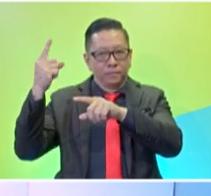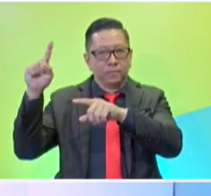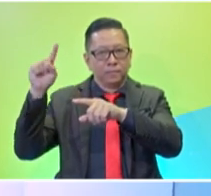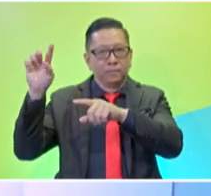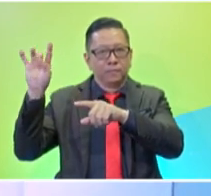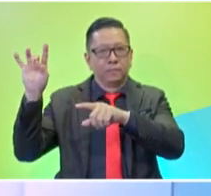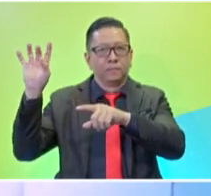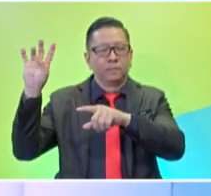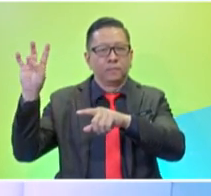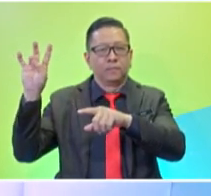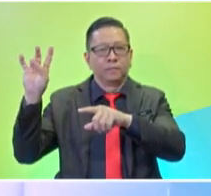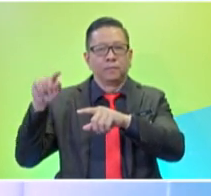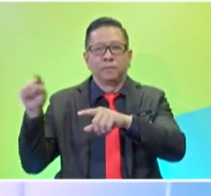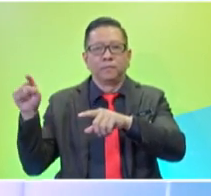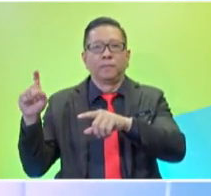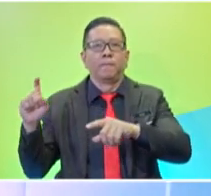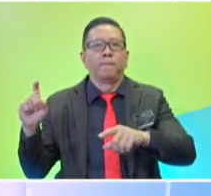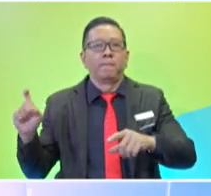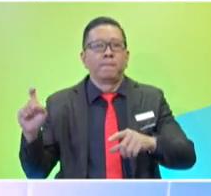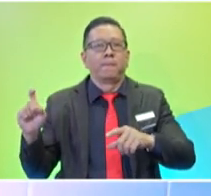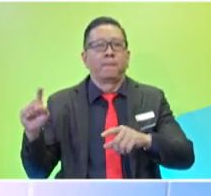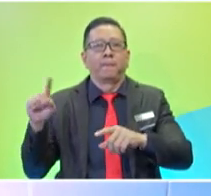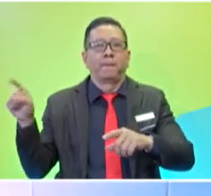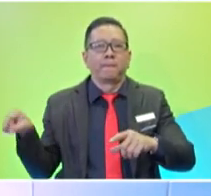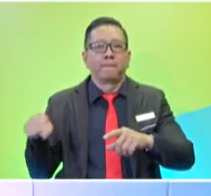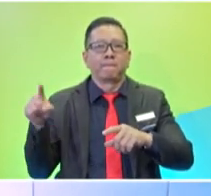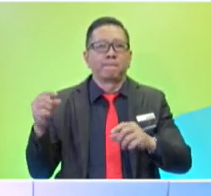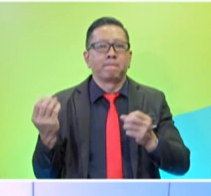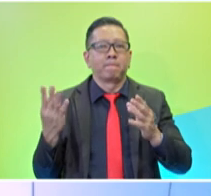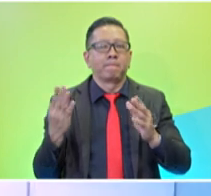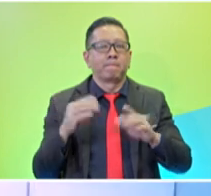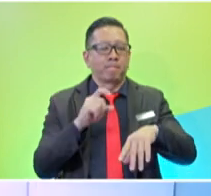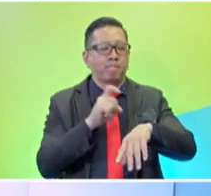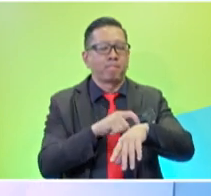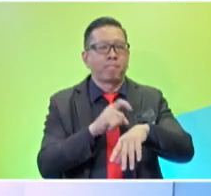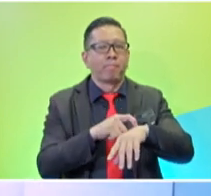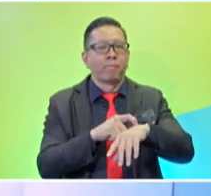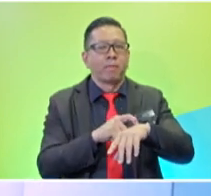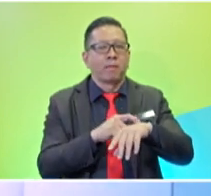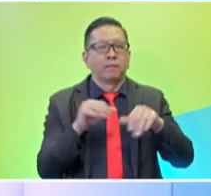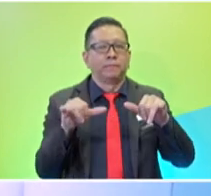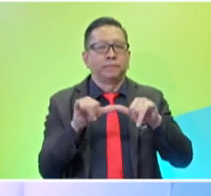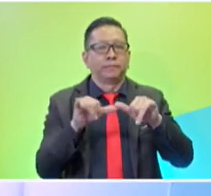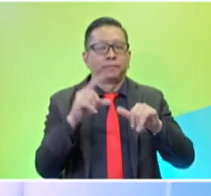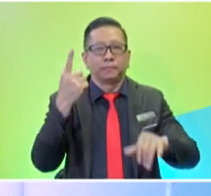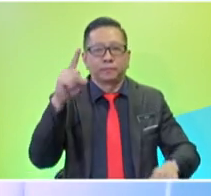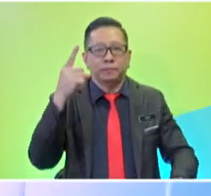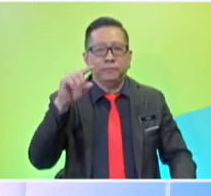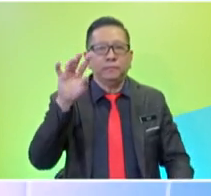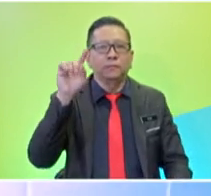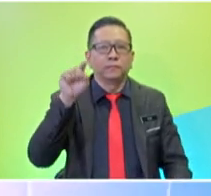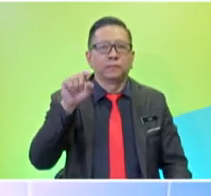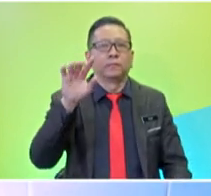itu berapa lama masih yang diambil untuk menyukai hujan sebanyak 11 kepulauan tujuh